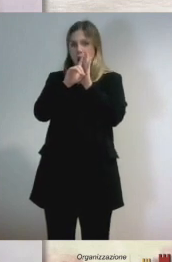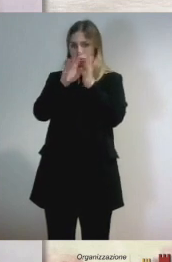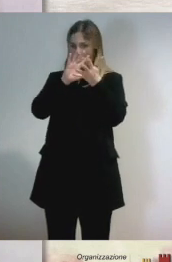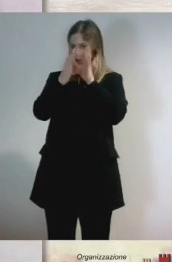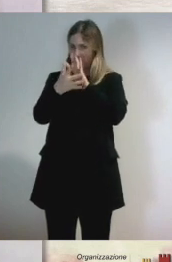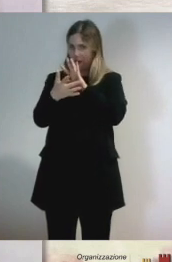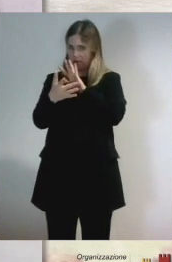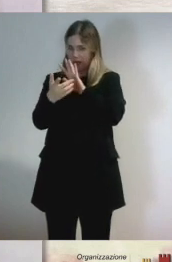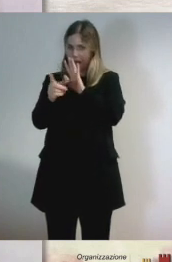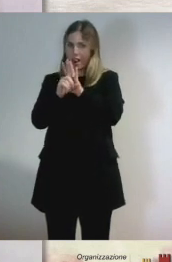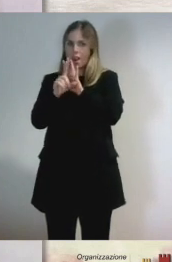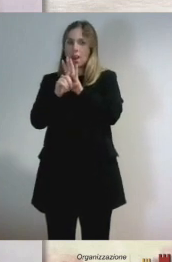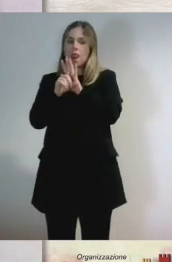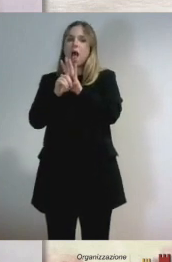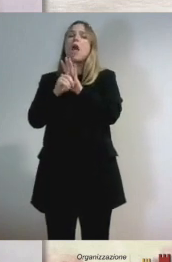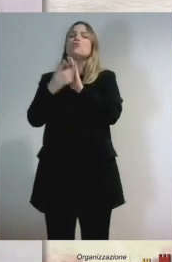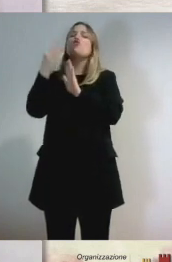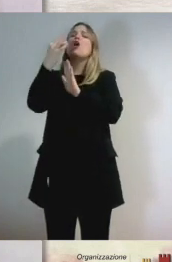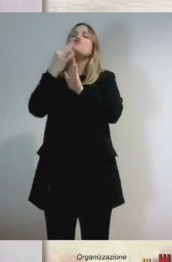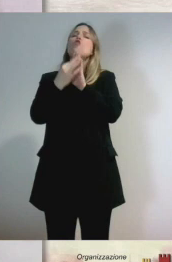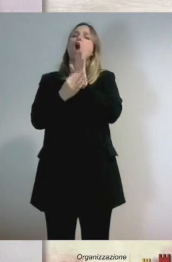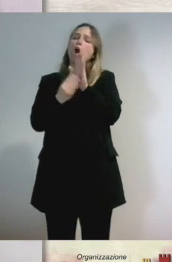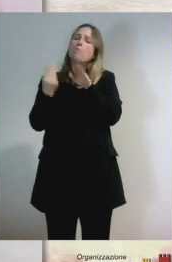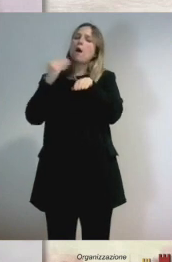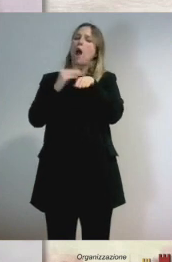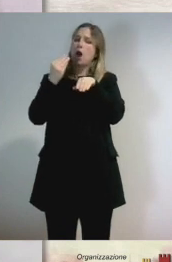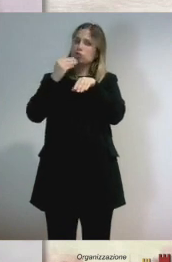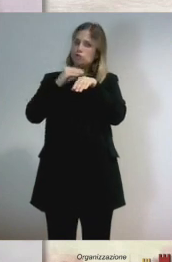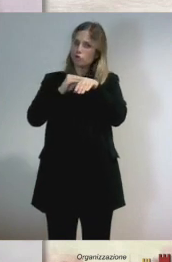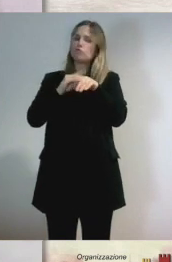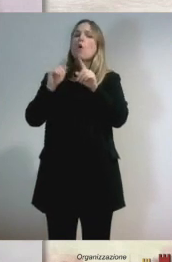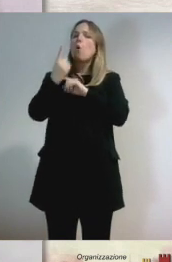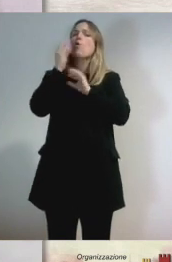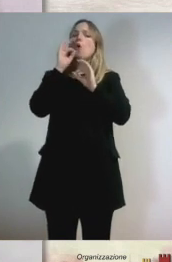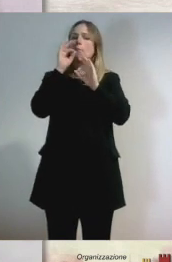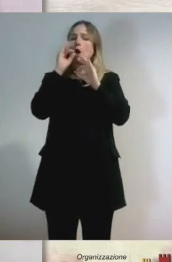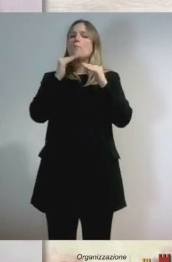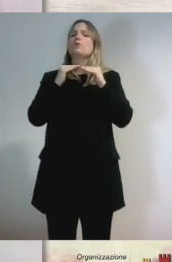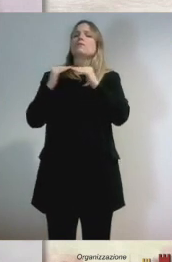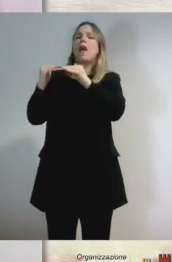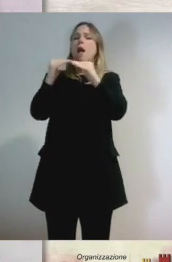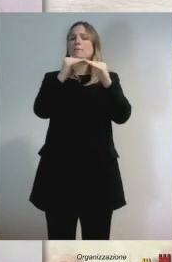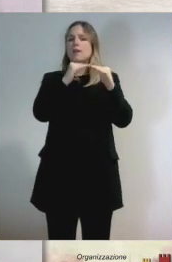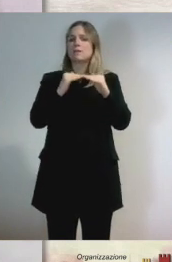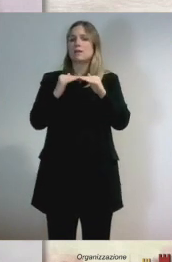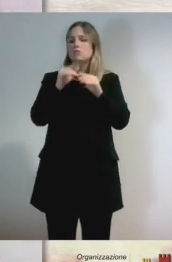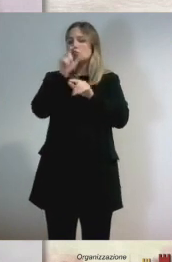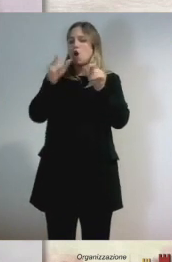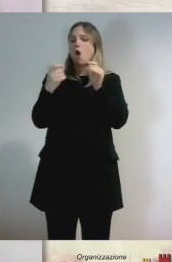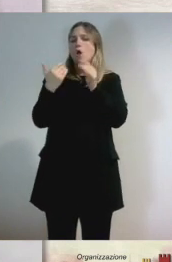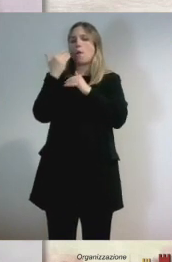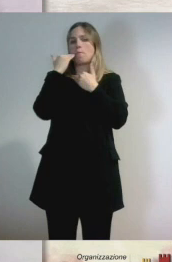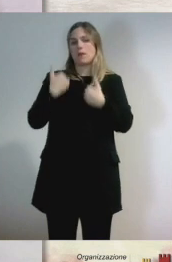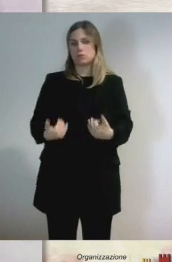sembra di aver capito è proprio quella della stabilizzazione del personale con le nostre risorse io queste cose non ve le ho dette per spaventarvi